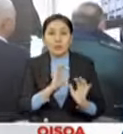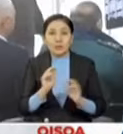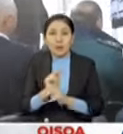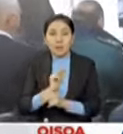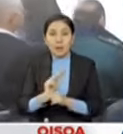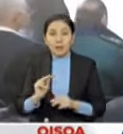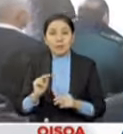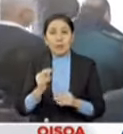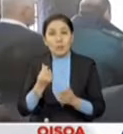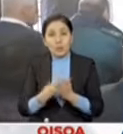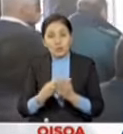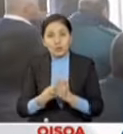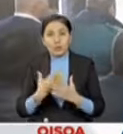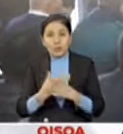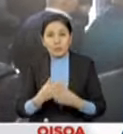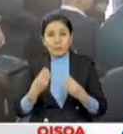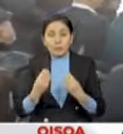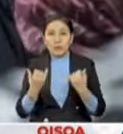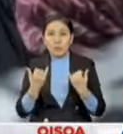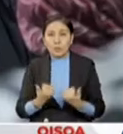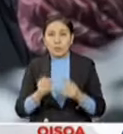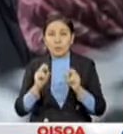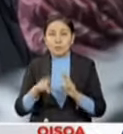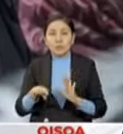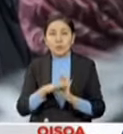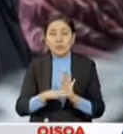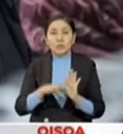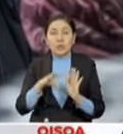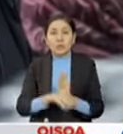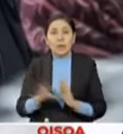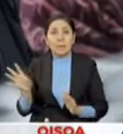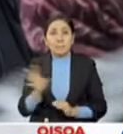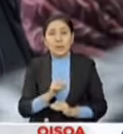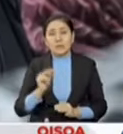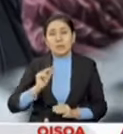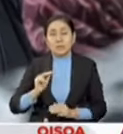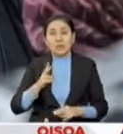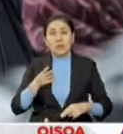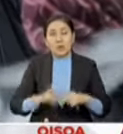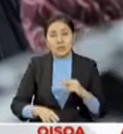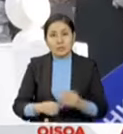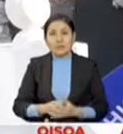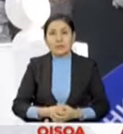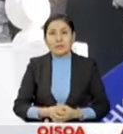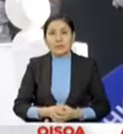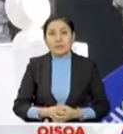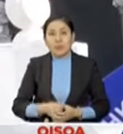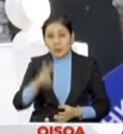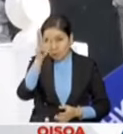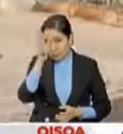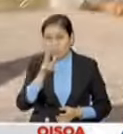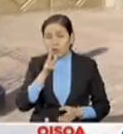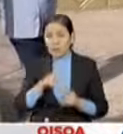ta'mirlashda moddiy va moliyaviy yordam ko'rsatildi. Bugun mazkur dastur doirasida barcha ishlar nihoyasiga yetgan. Mana 3 oy